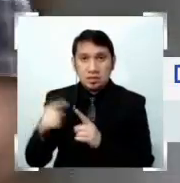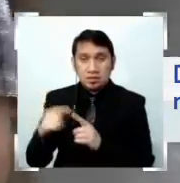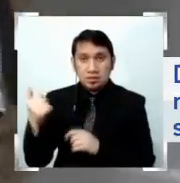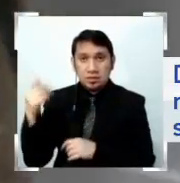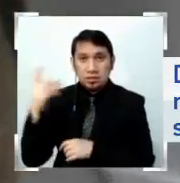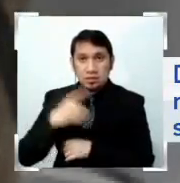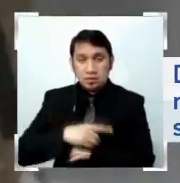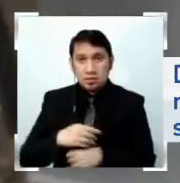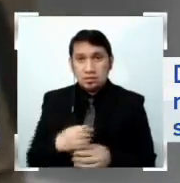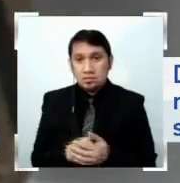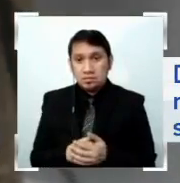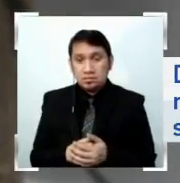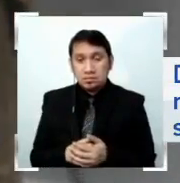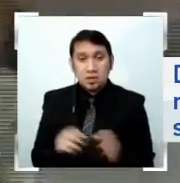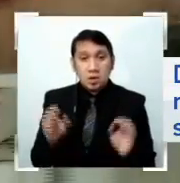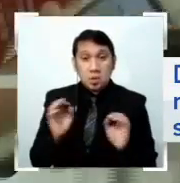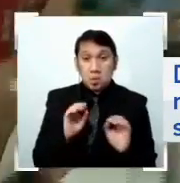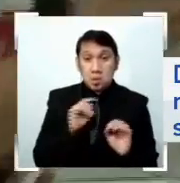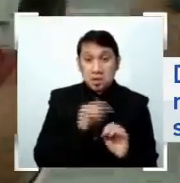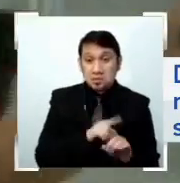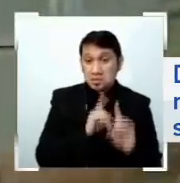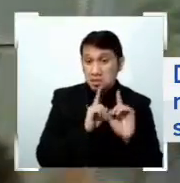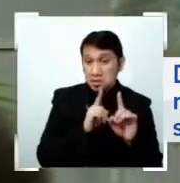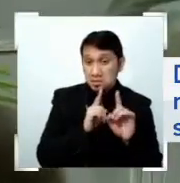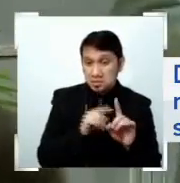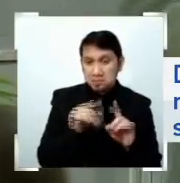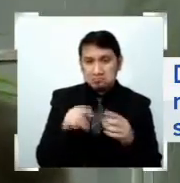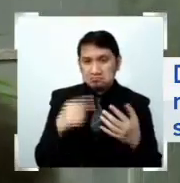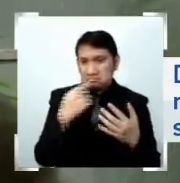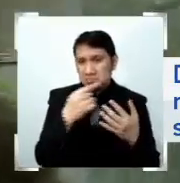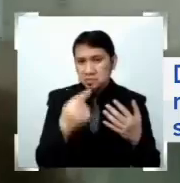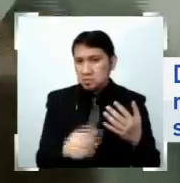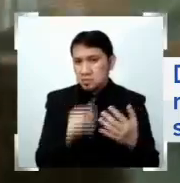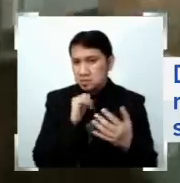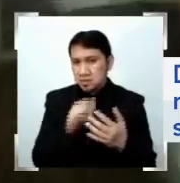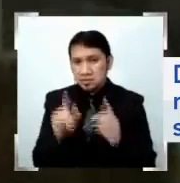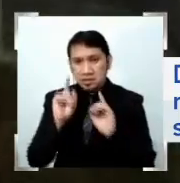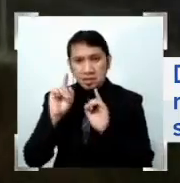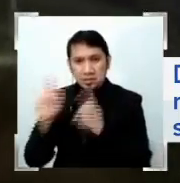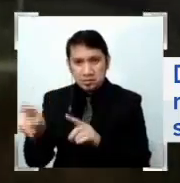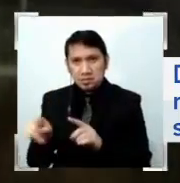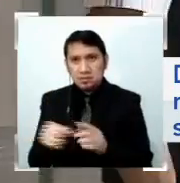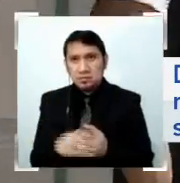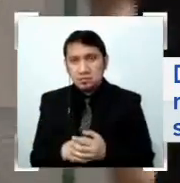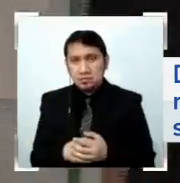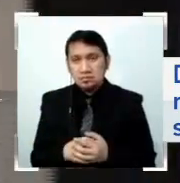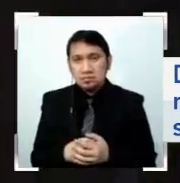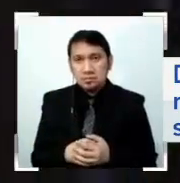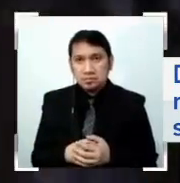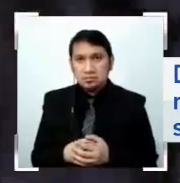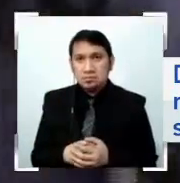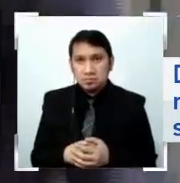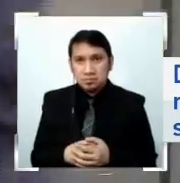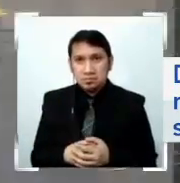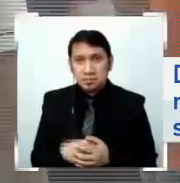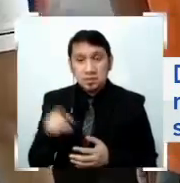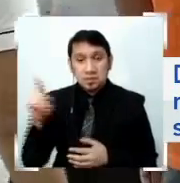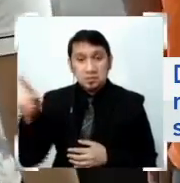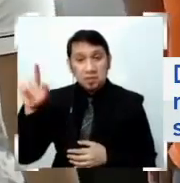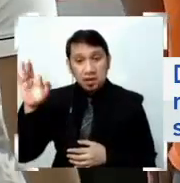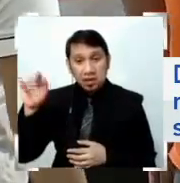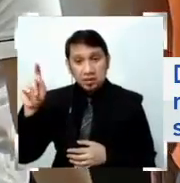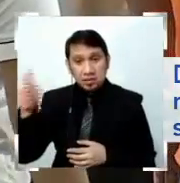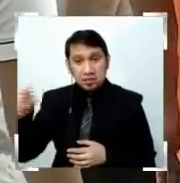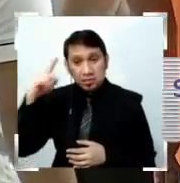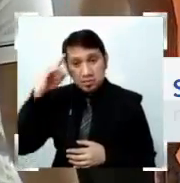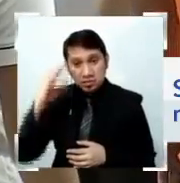Duque, Interior Secretary Eduardo Anyo at COVID-19 Task Force Chief Implementer Carlito Galvez Jr. nang ilabas ang desisyon kahapon.